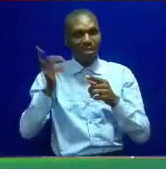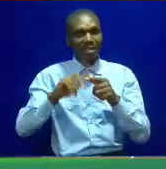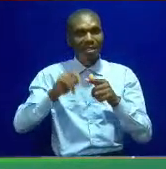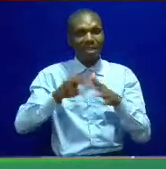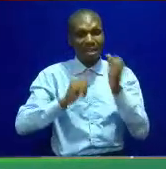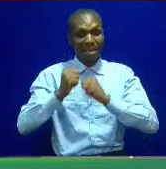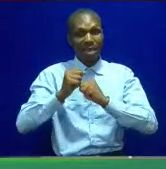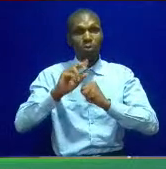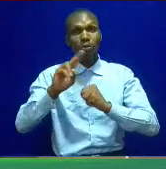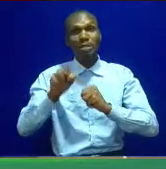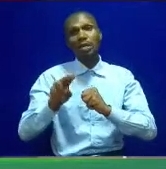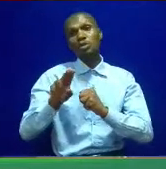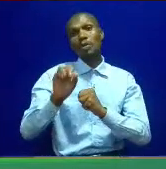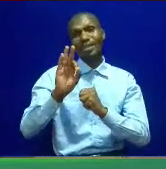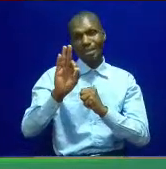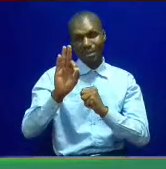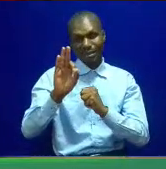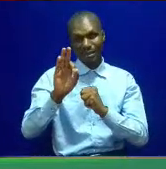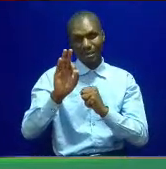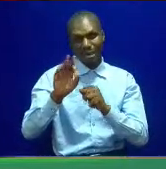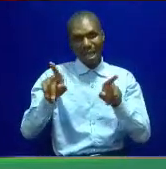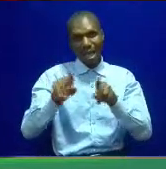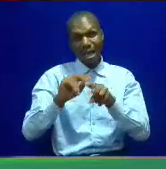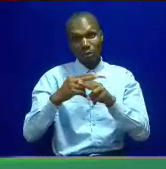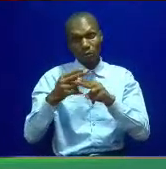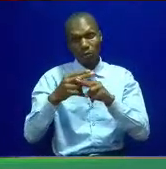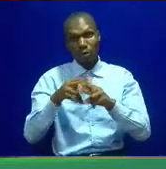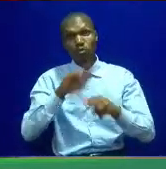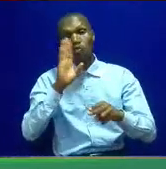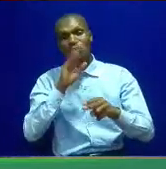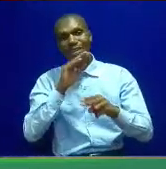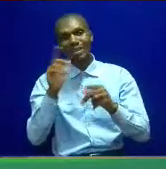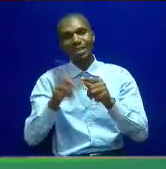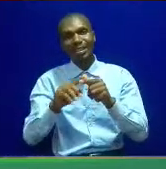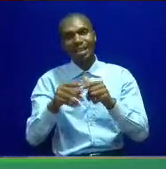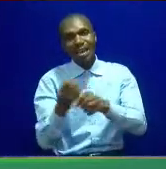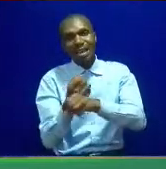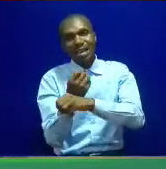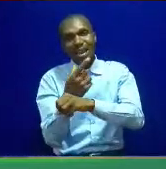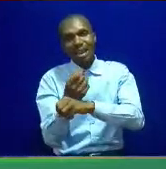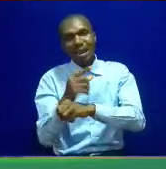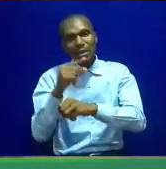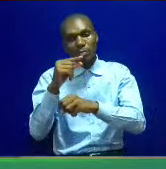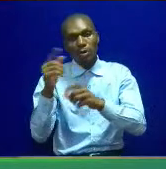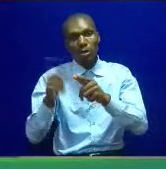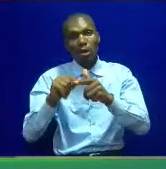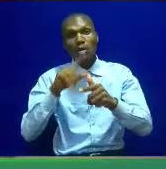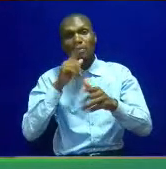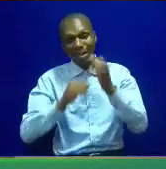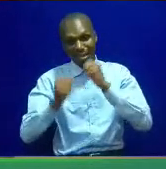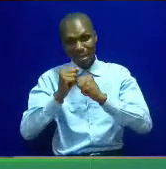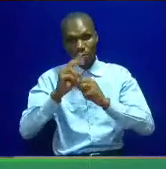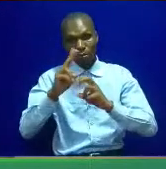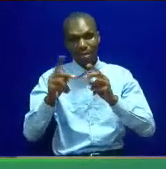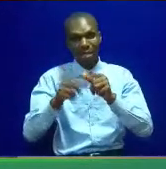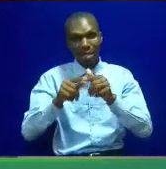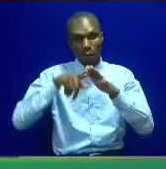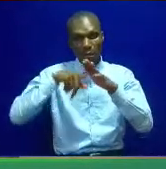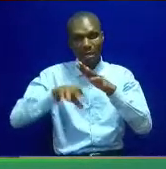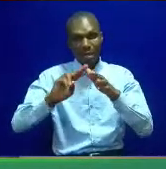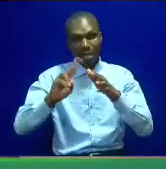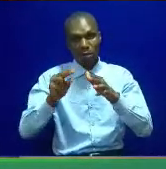mwaka bujirubere nemeronge bere nebere katorige tikojo kujokora tudiga jidaiga chinge tokore umwako iyo gato somo mwaka